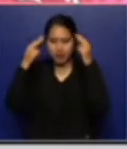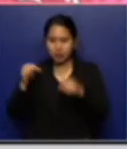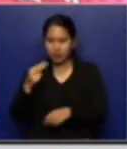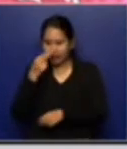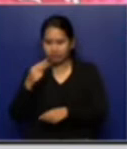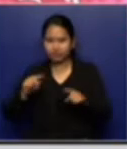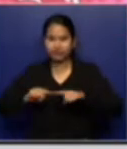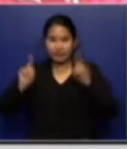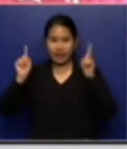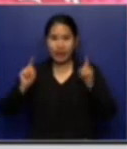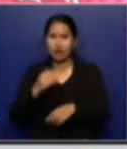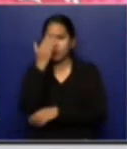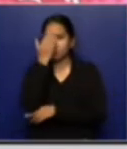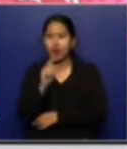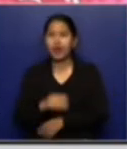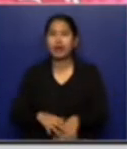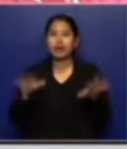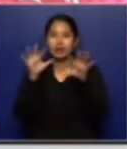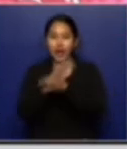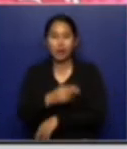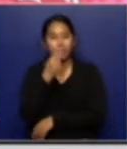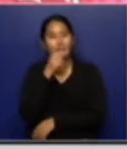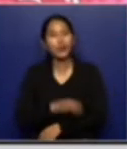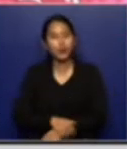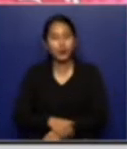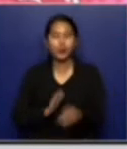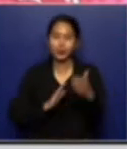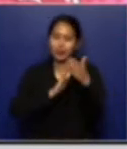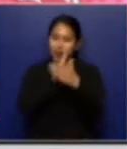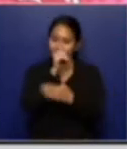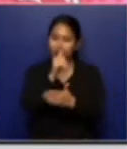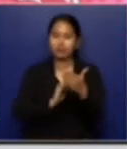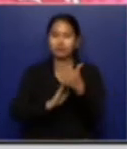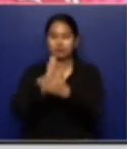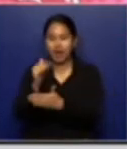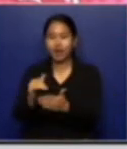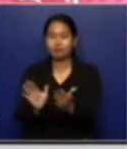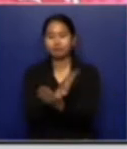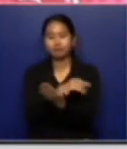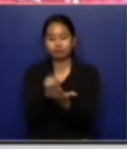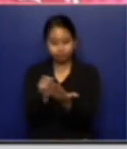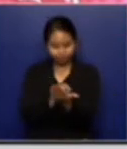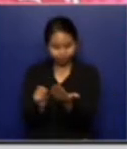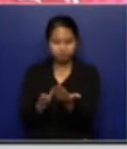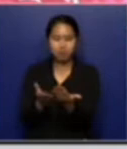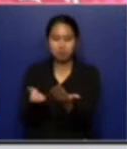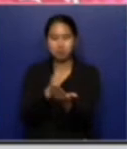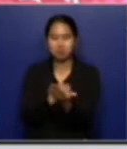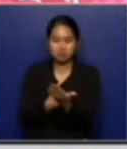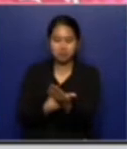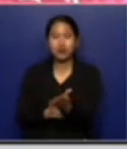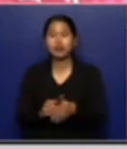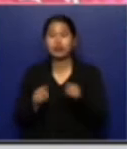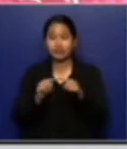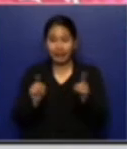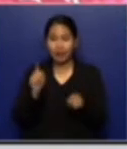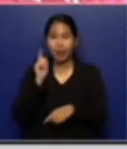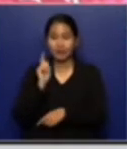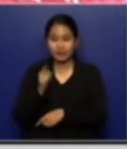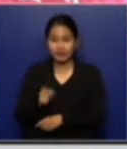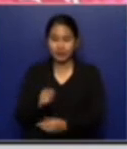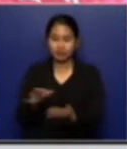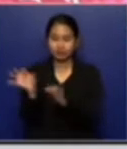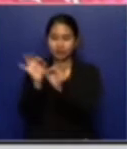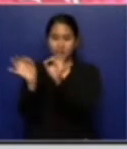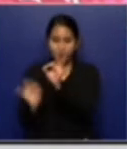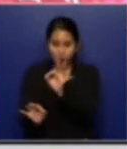ห็นเพราะท่านจะเห็นแต่ภาพความสำเร็จอะค่ะท่านจะเห็นแต่ตัวหนังสือแต่ในความเป็นจริงในเอกสารกับการป